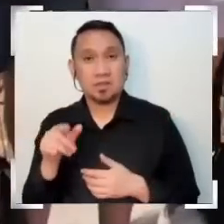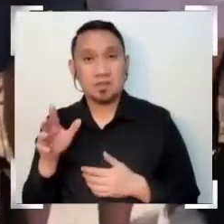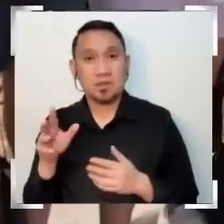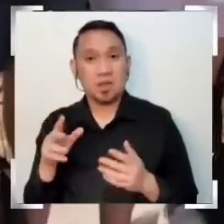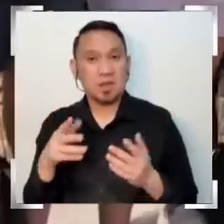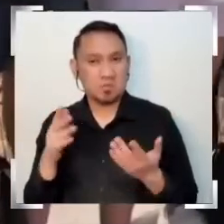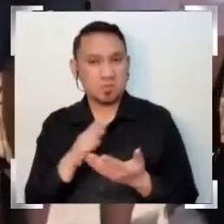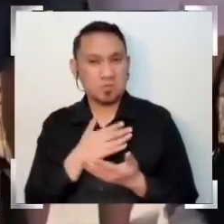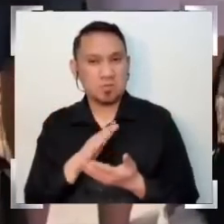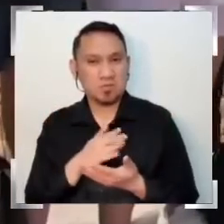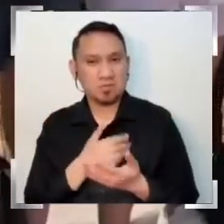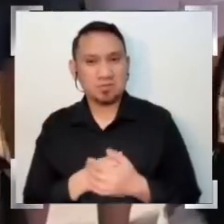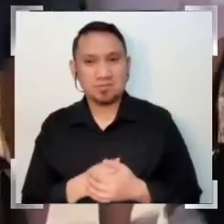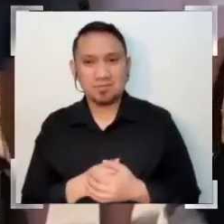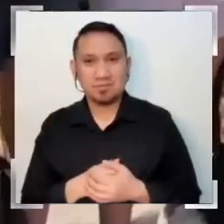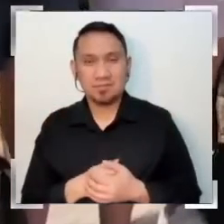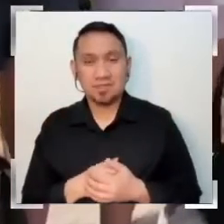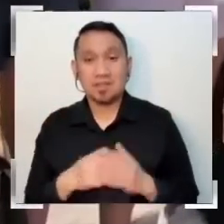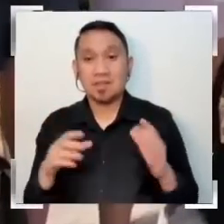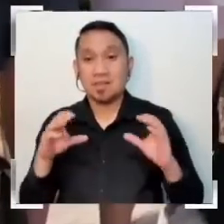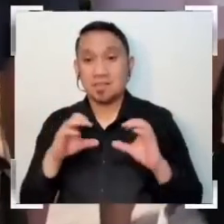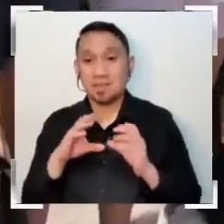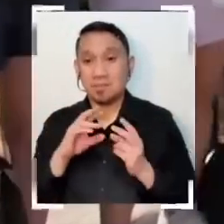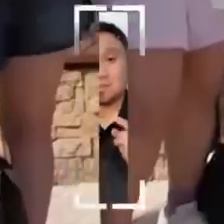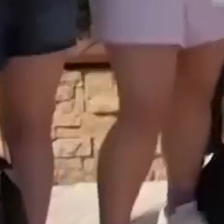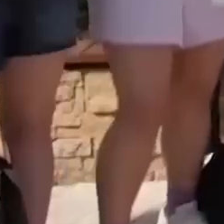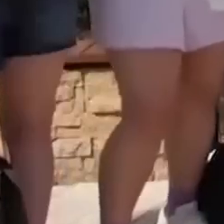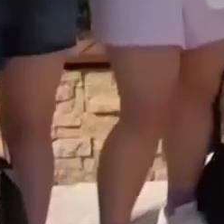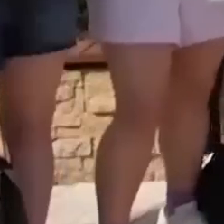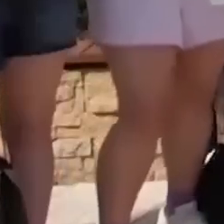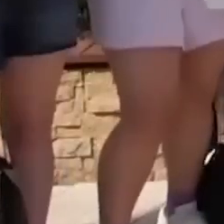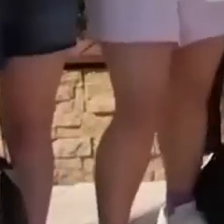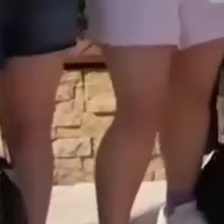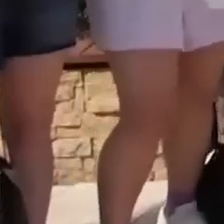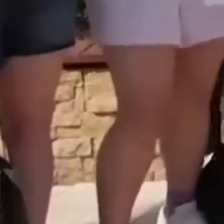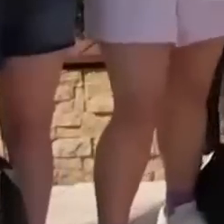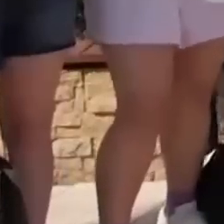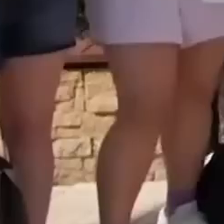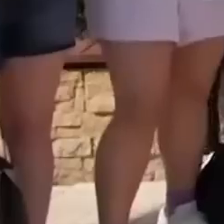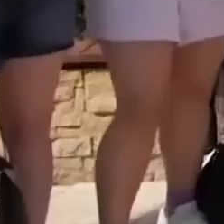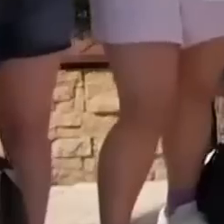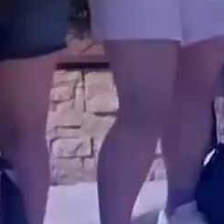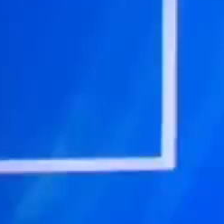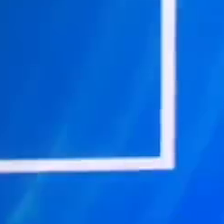Para sa GMA Integrated News, Katatibayan ang inyong saksi.